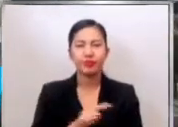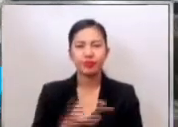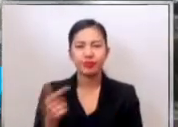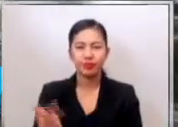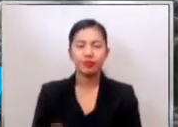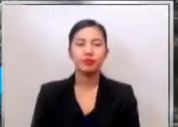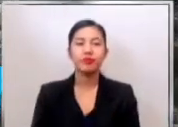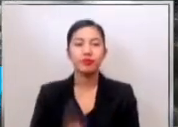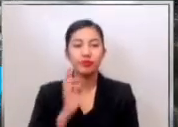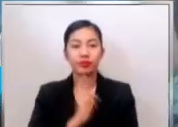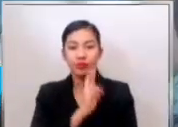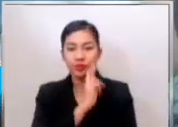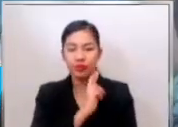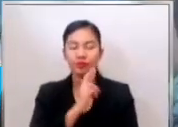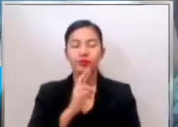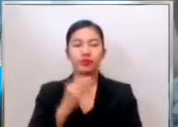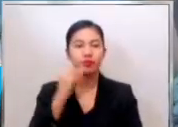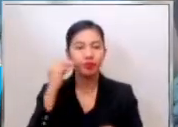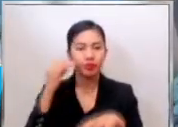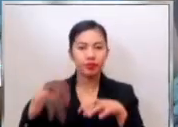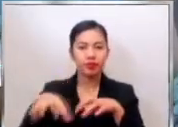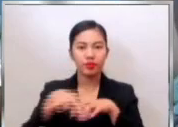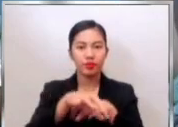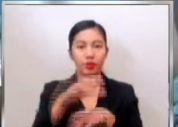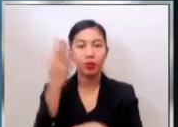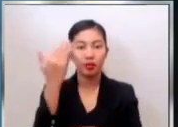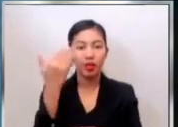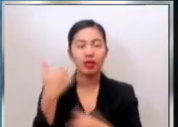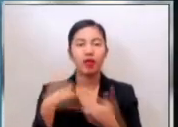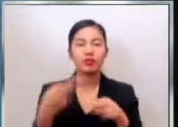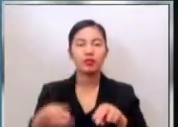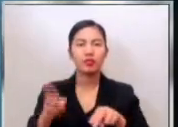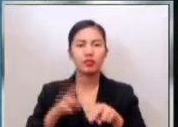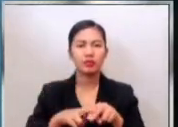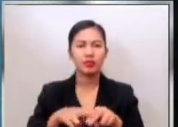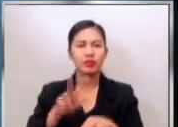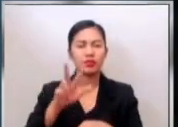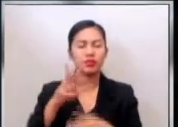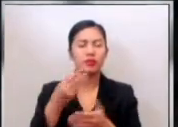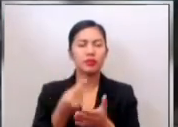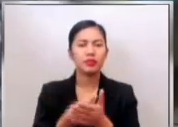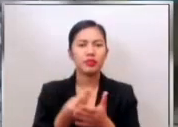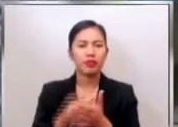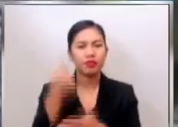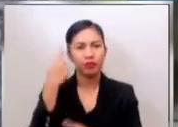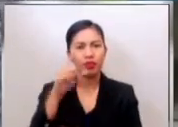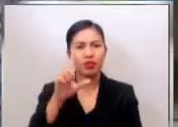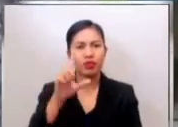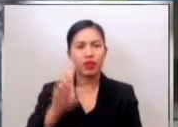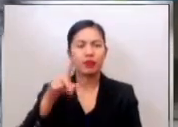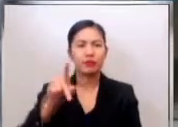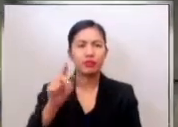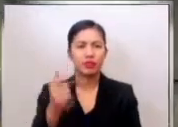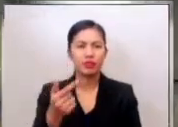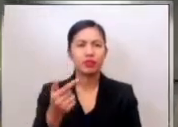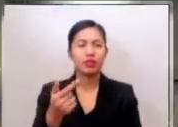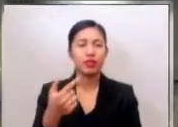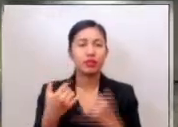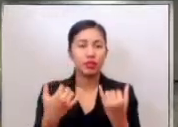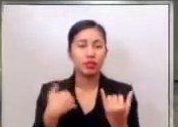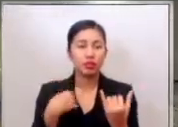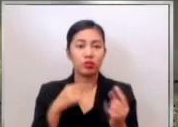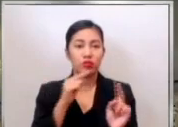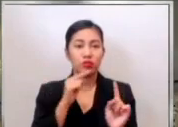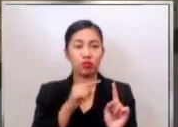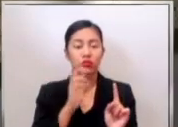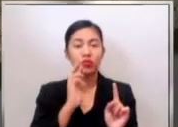kabahayan dahil posibleng nasa mahigit 3 piso ang taas presyo sa kada kilo ng LPG tank. Kaya sa karinderyang ito, pinag-iisipan